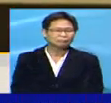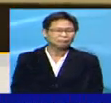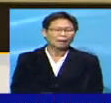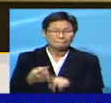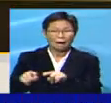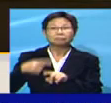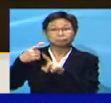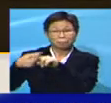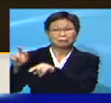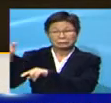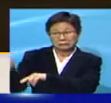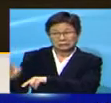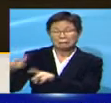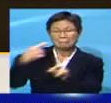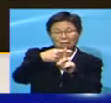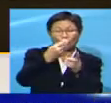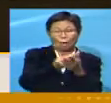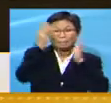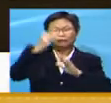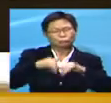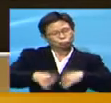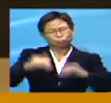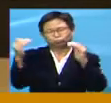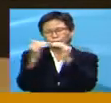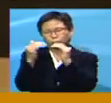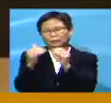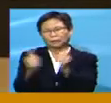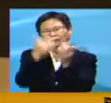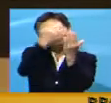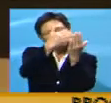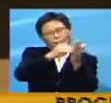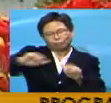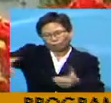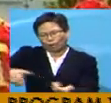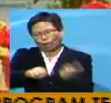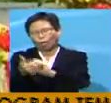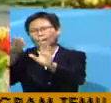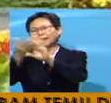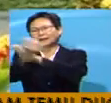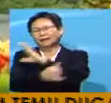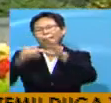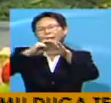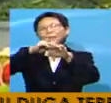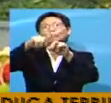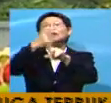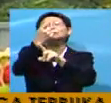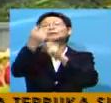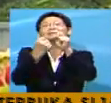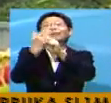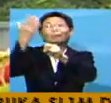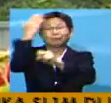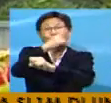Namun beliau optimis ringgit akan terus stabil dengan langkah yang diperkenalkan Bank Negara Malaysia November tahun lalu